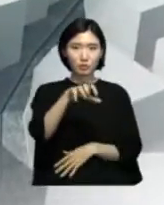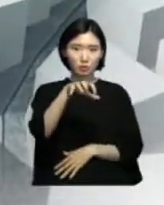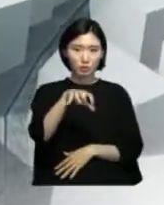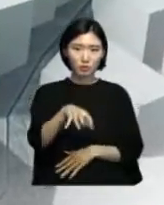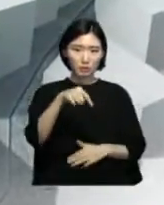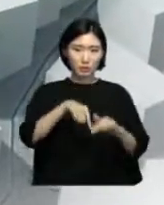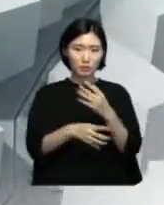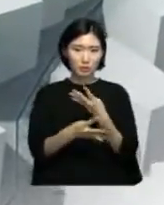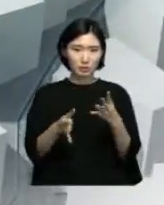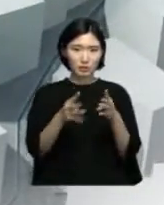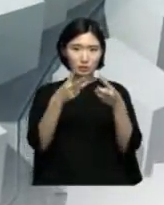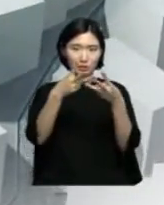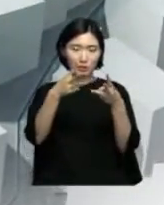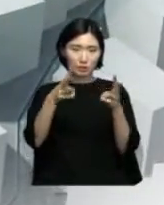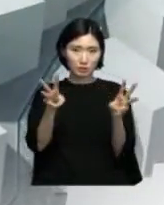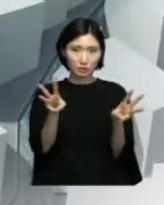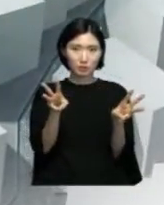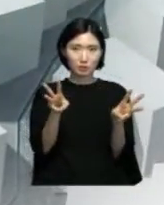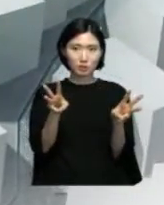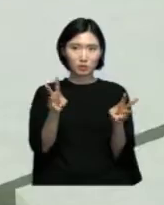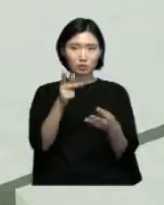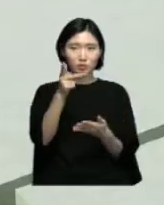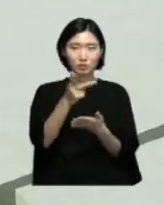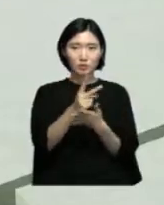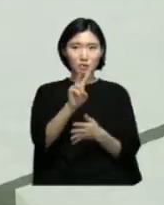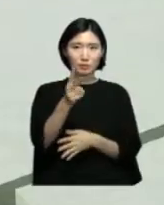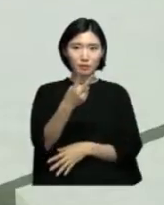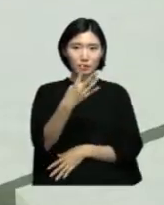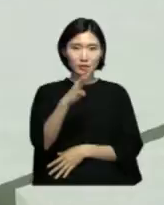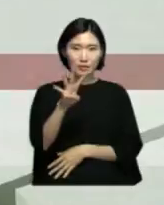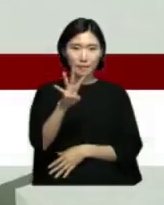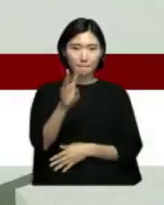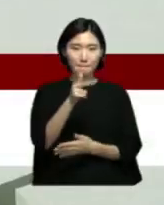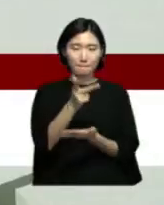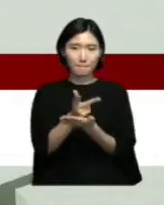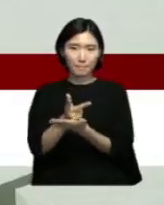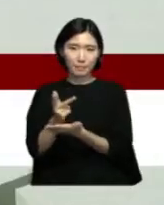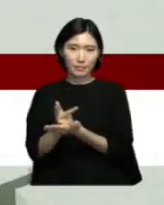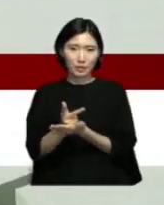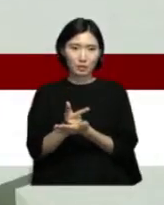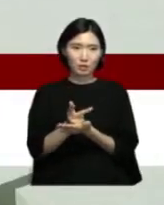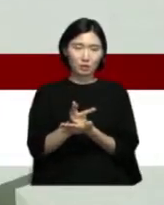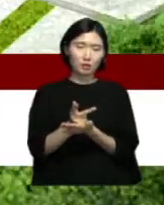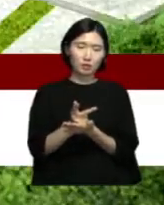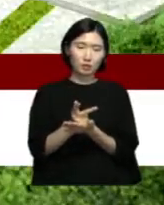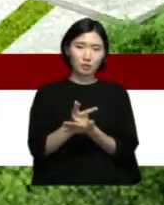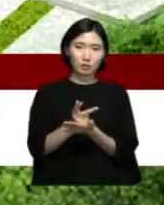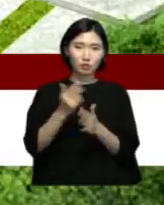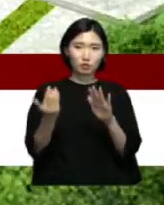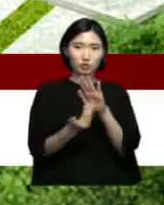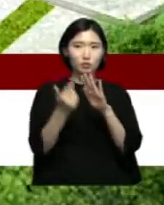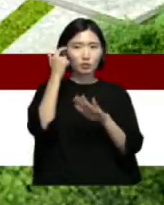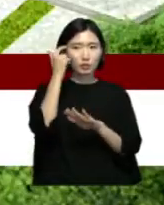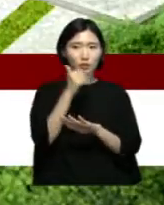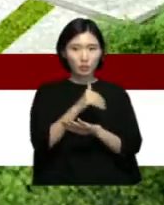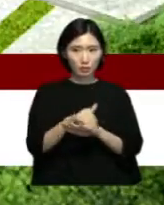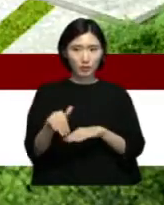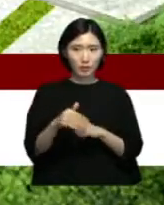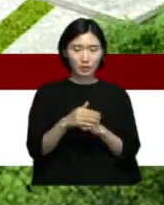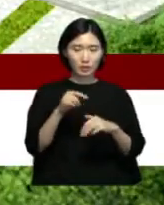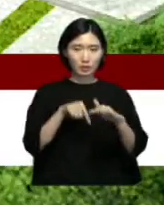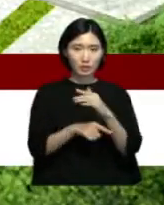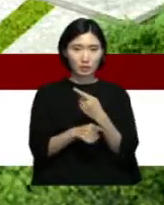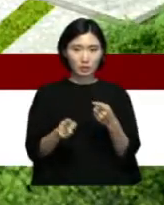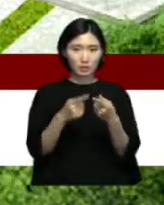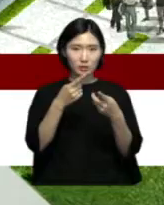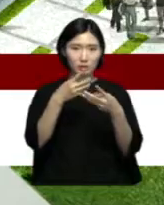지하 4층, 지상 3층, 주차면 203면 규모의 공영주차장으로 조성한다는 계획입니다. 지하